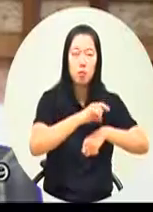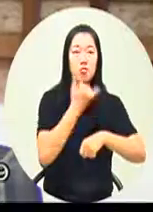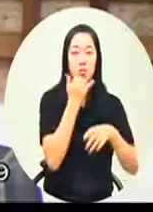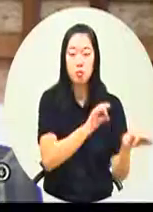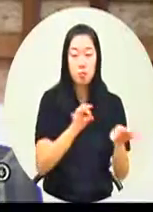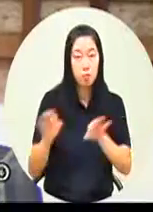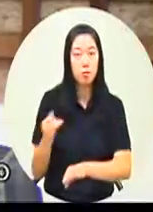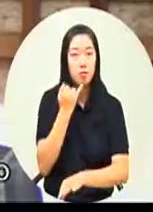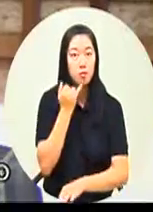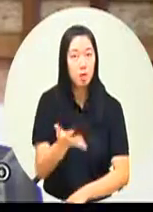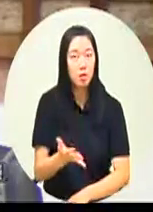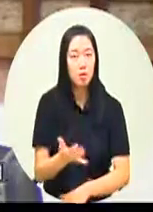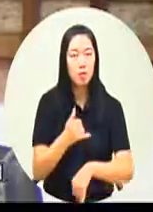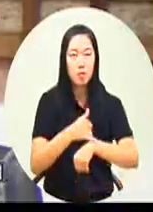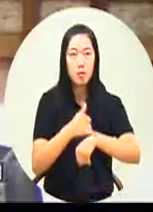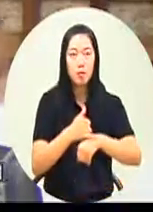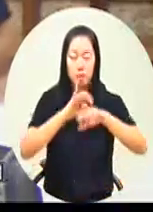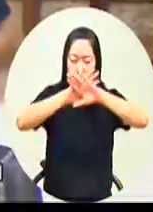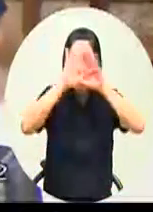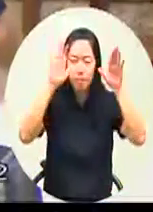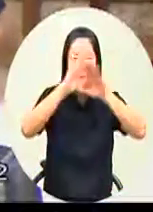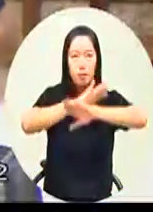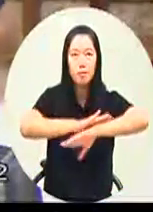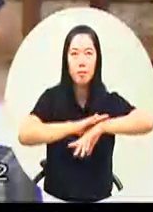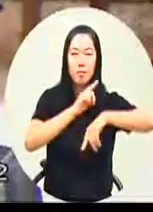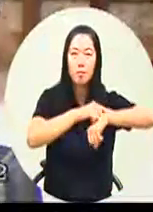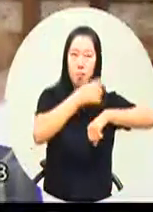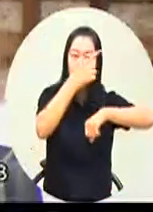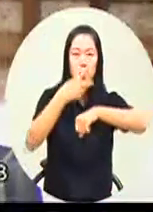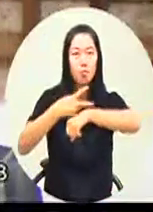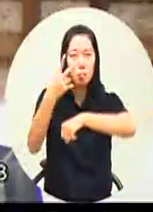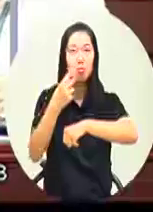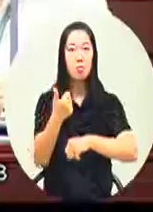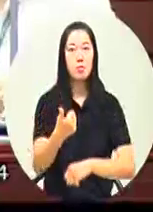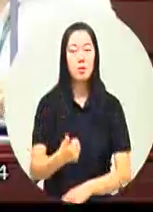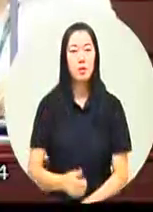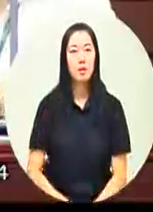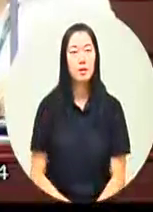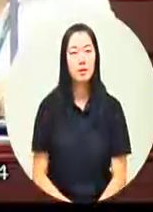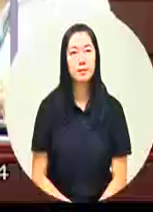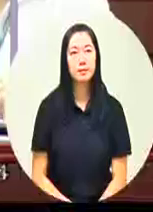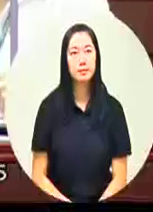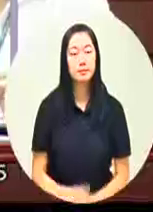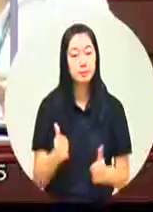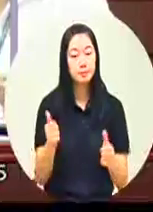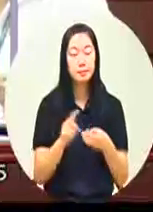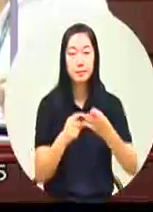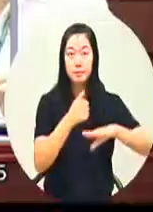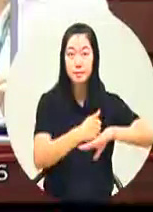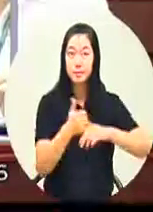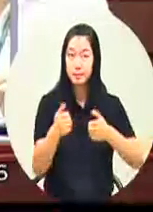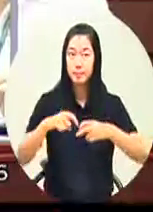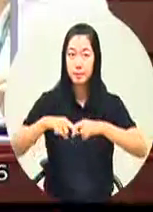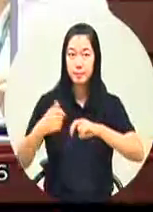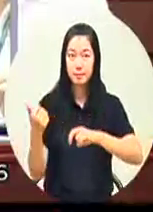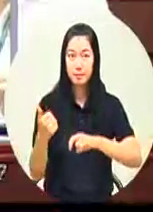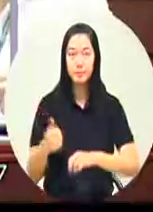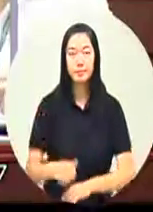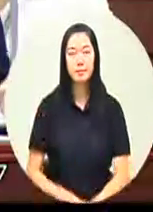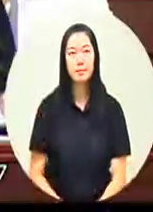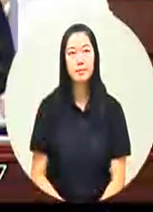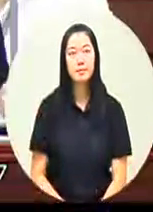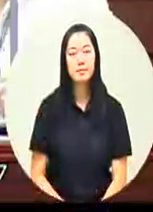不是延到1点2点？局长答复一下，来简单来。 对，陈局长请答复。 好啊，谢谢主席，谢谢李议员的关